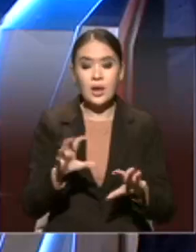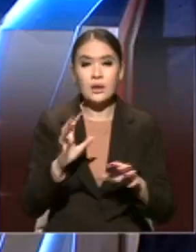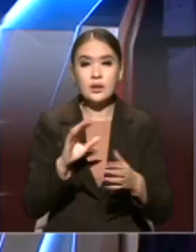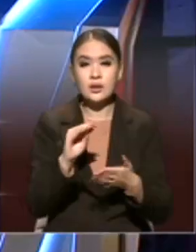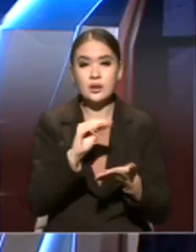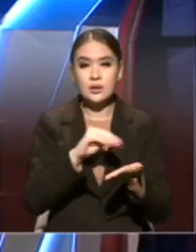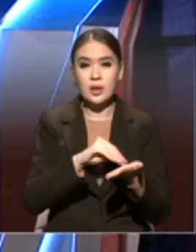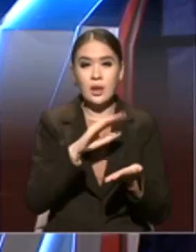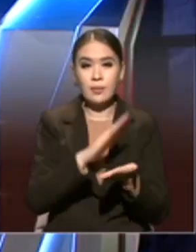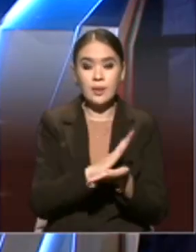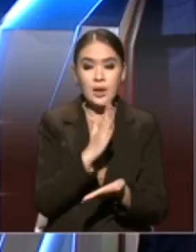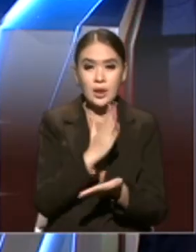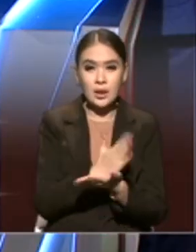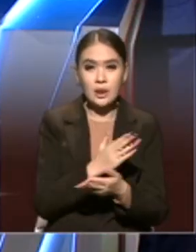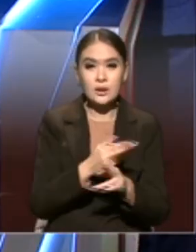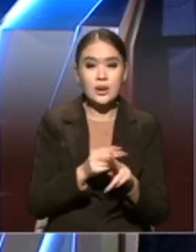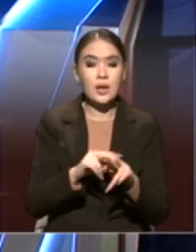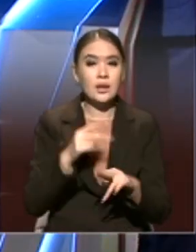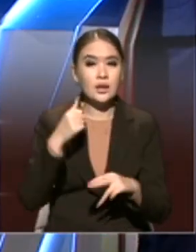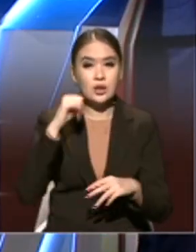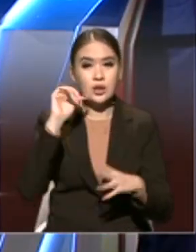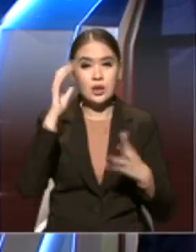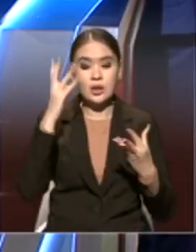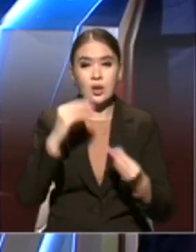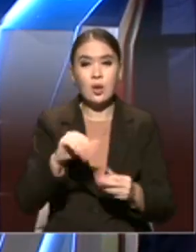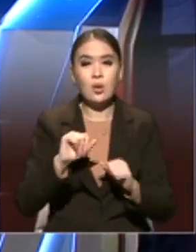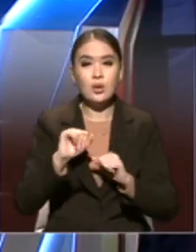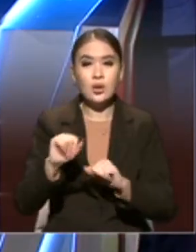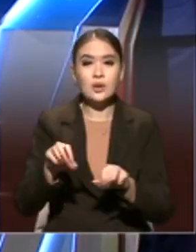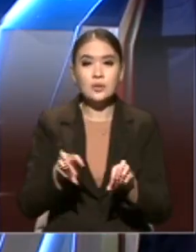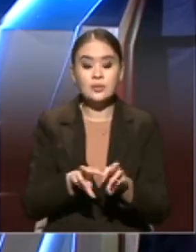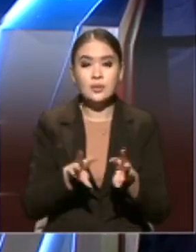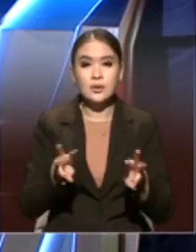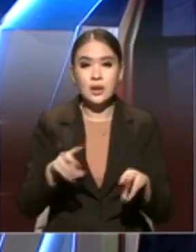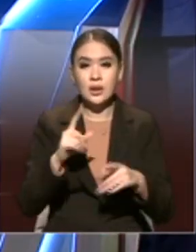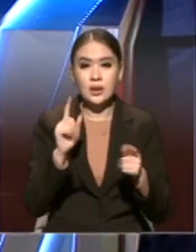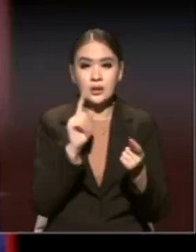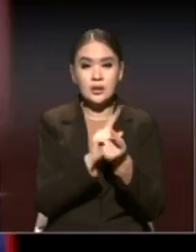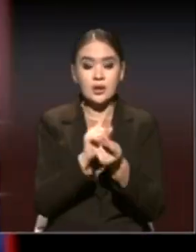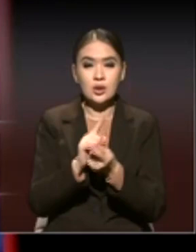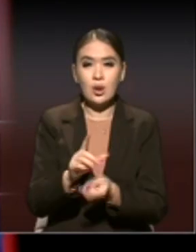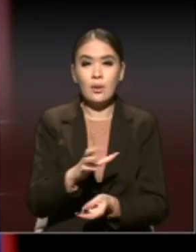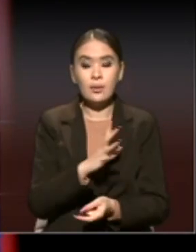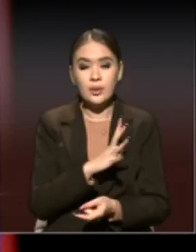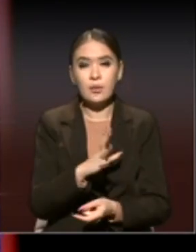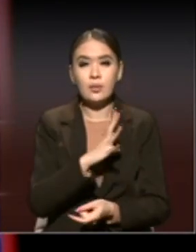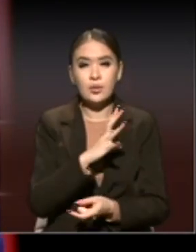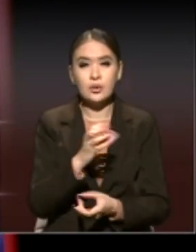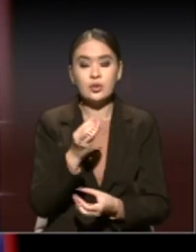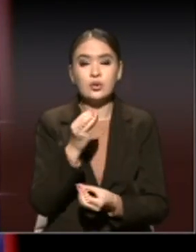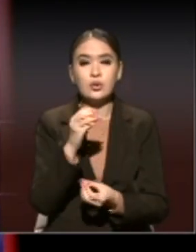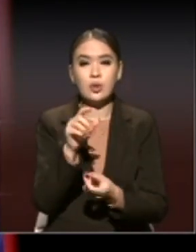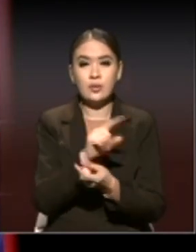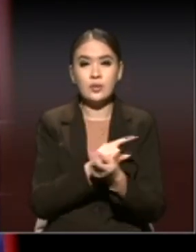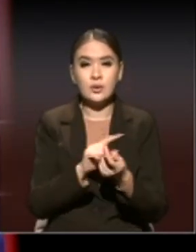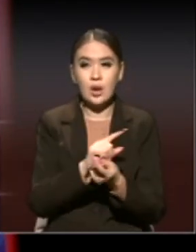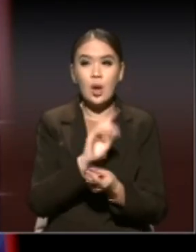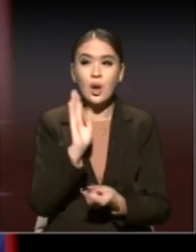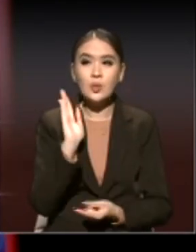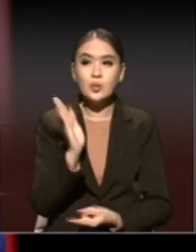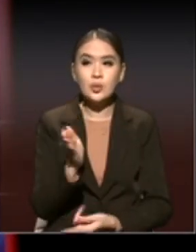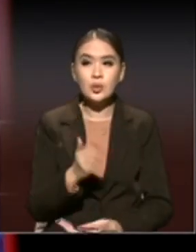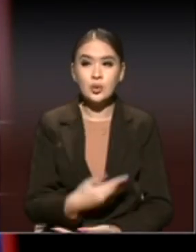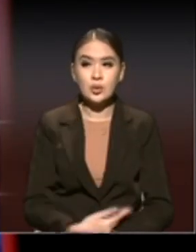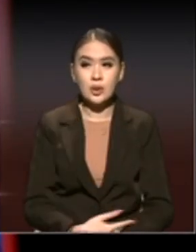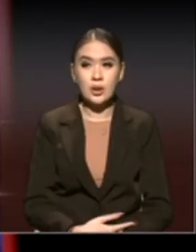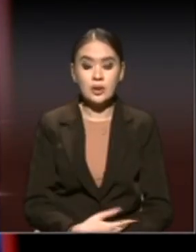ғана мына қорғаныс министрлігімен кездесу болды, алдағы уақытта сол жарияланатын да шығар. Біраз өзгеріс болады. Оның өзі